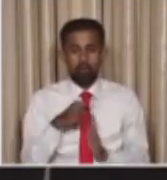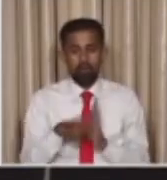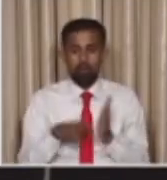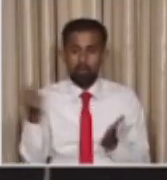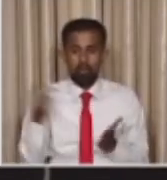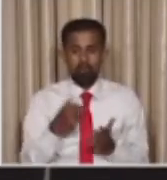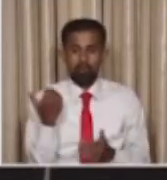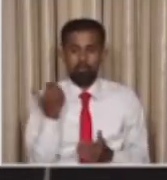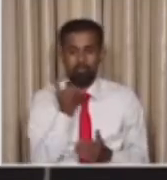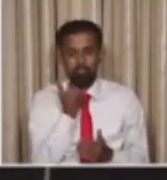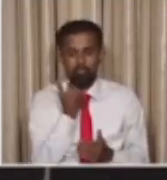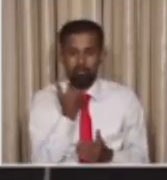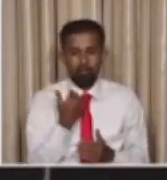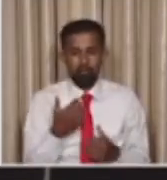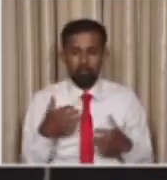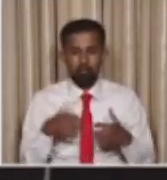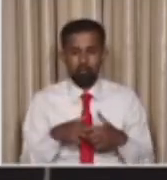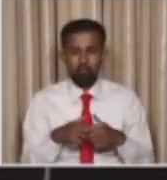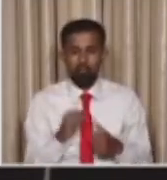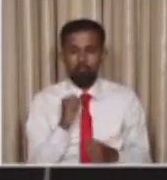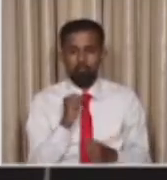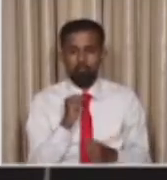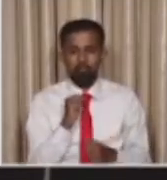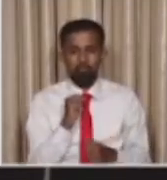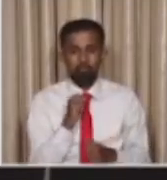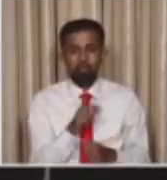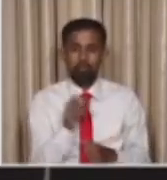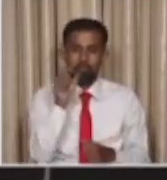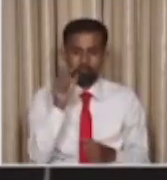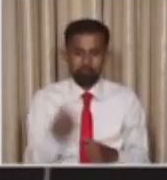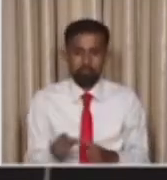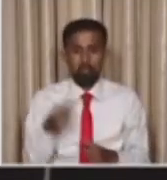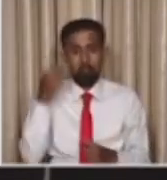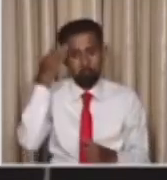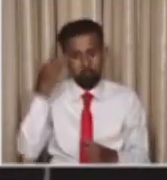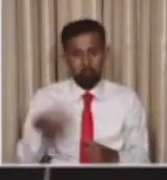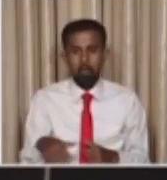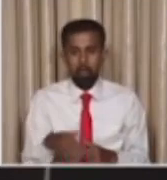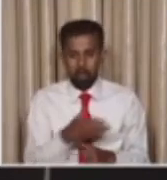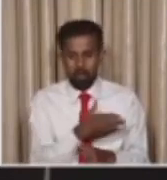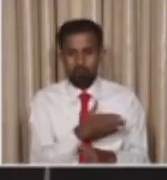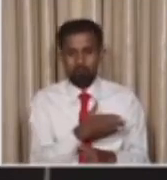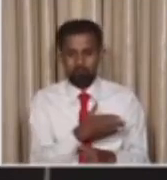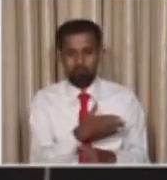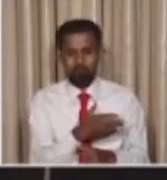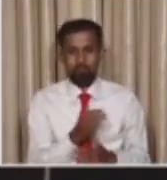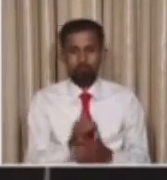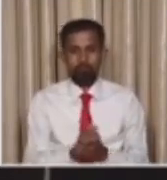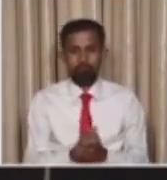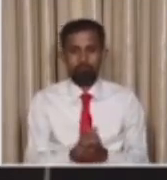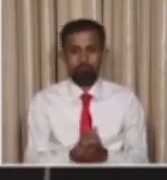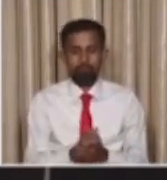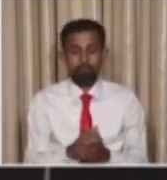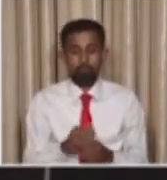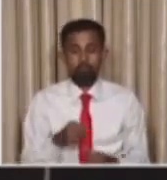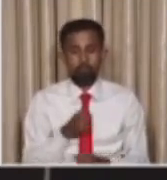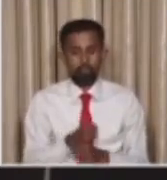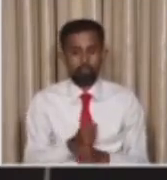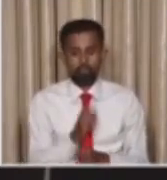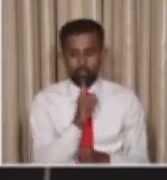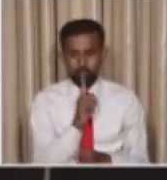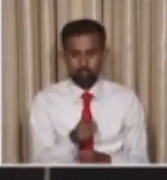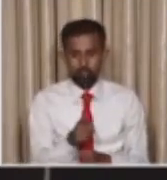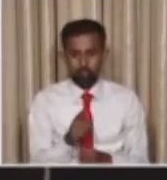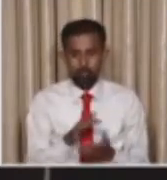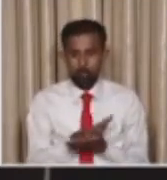ඇවිල්ලා අසනීපයක් දුකක් කරදරයක් වුණොත් සභාපතිතුමනි, ඒ මිනිස්සයාටත් මරණය තමයි ඉරණම තමයි අත්වෙන්නේ. ඒ නිසා අපි මේ ආණ්ඩුවට කියනවා,